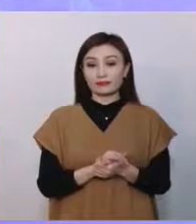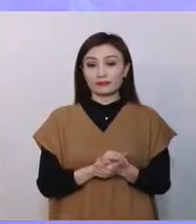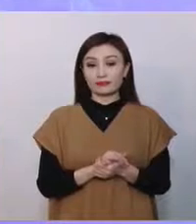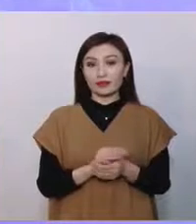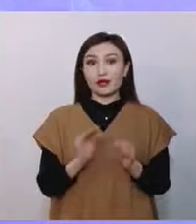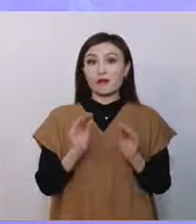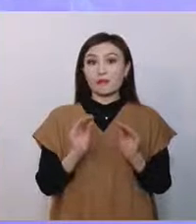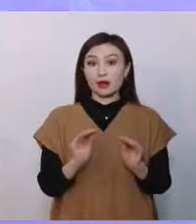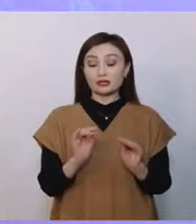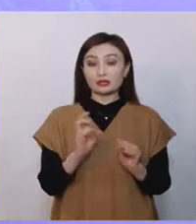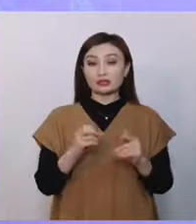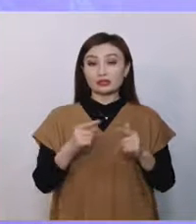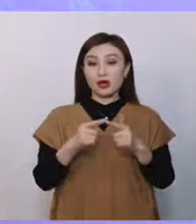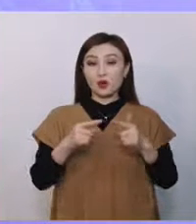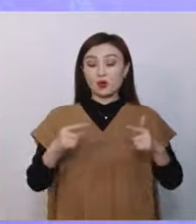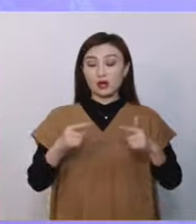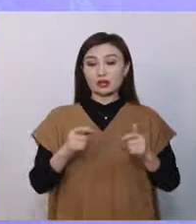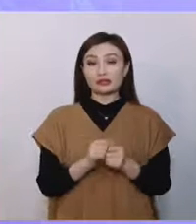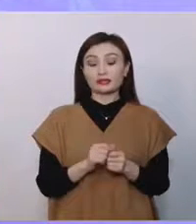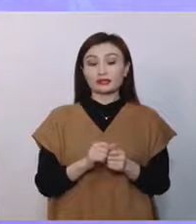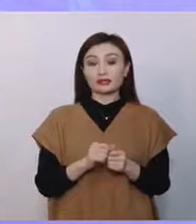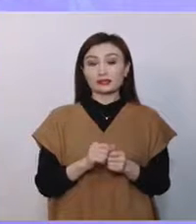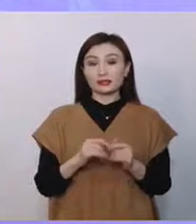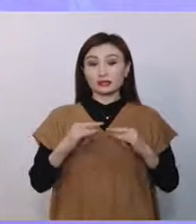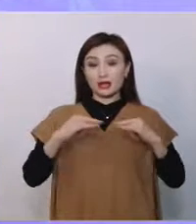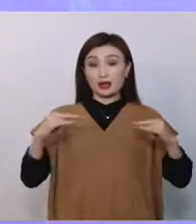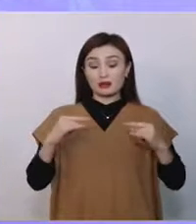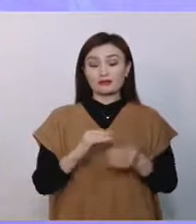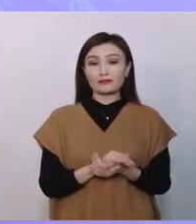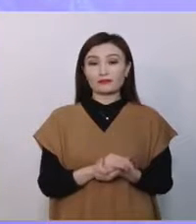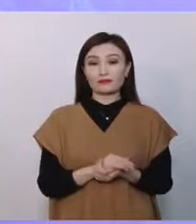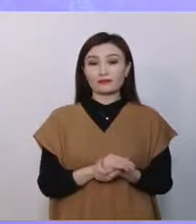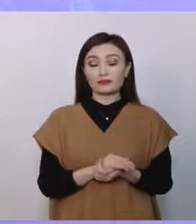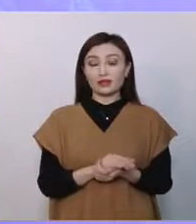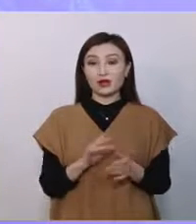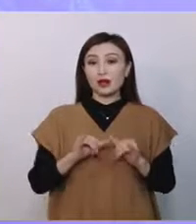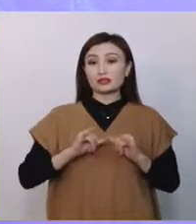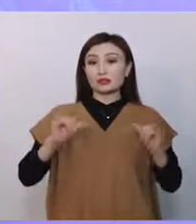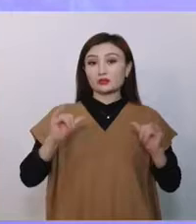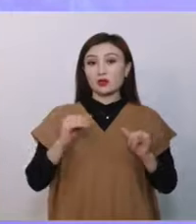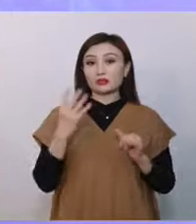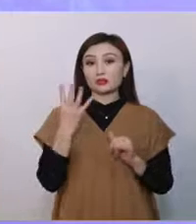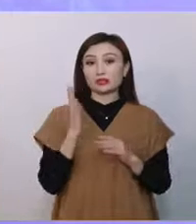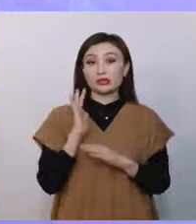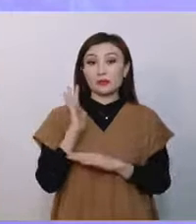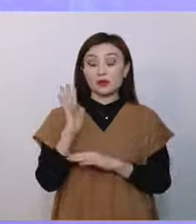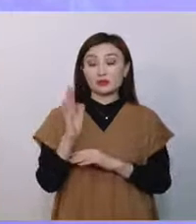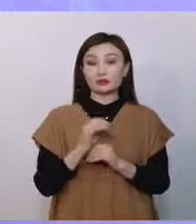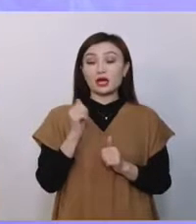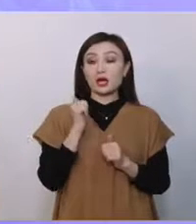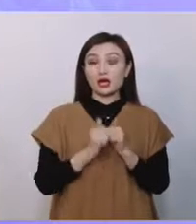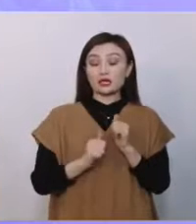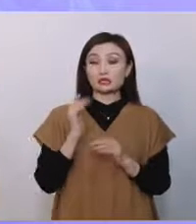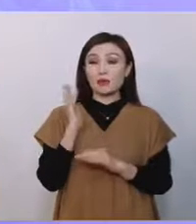положить на угол стола росло 4 березы на